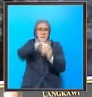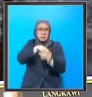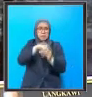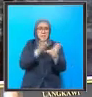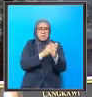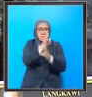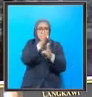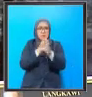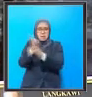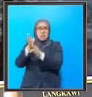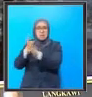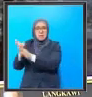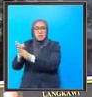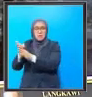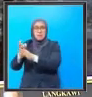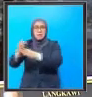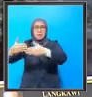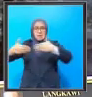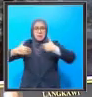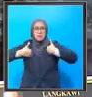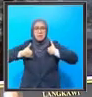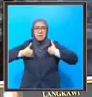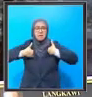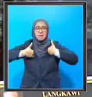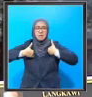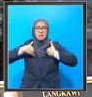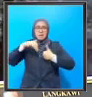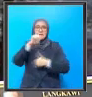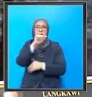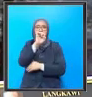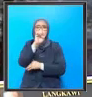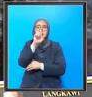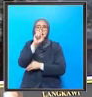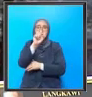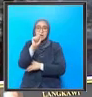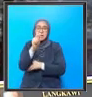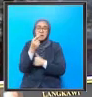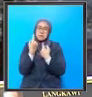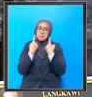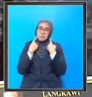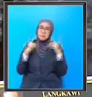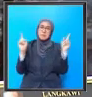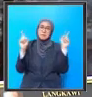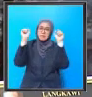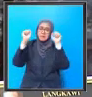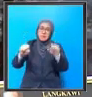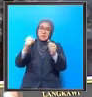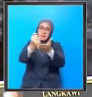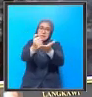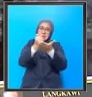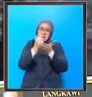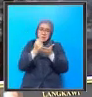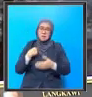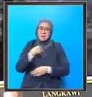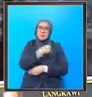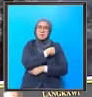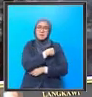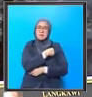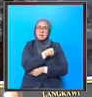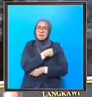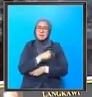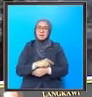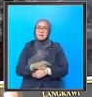yang mana kita mempunyai Estate yang terkenal yang boleh membantu kita